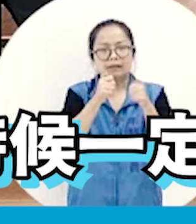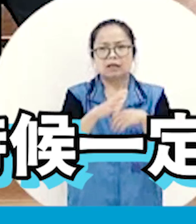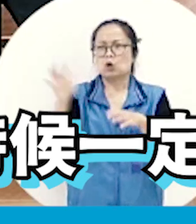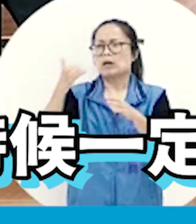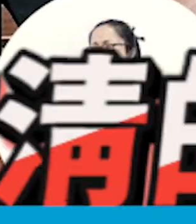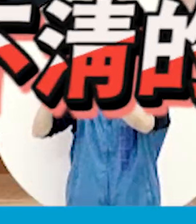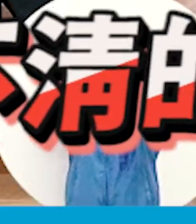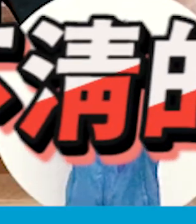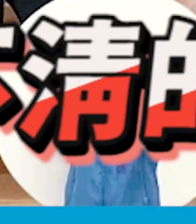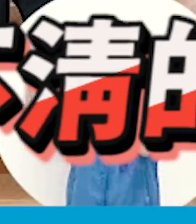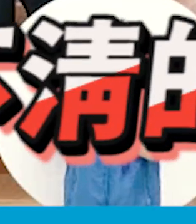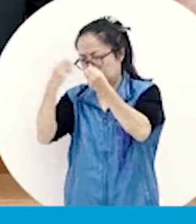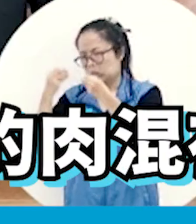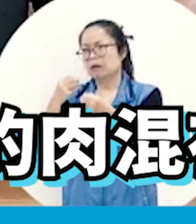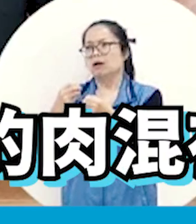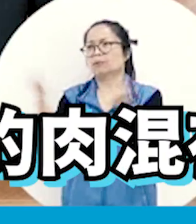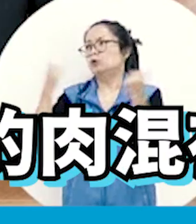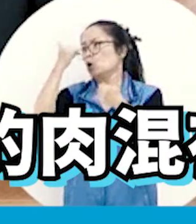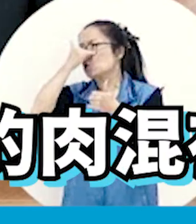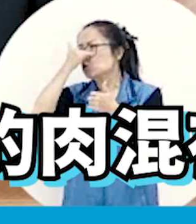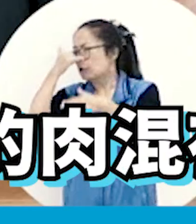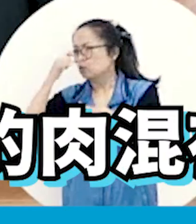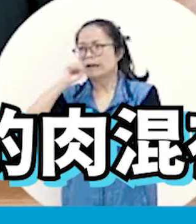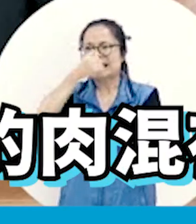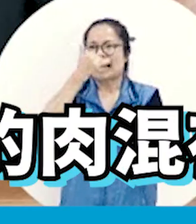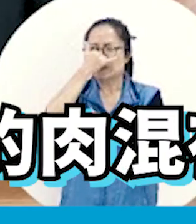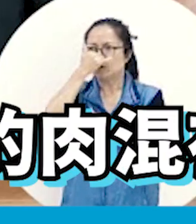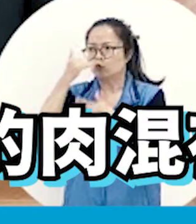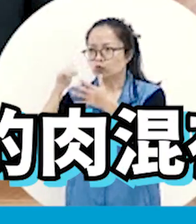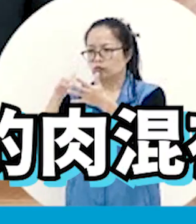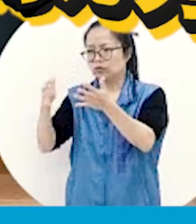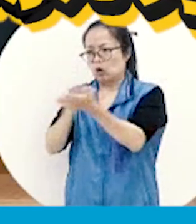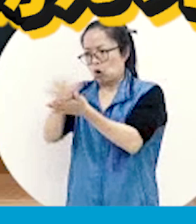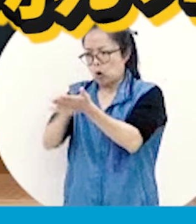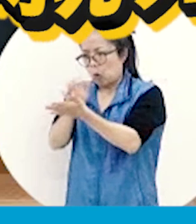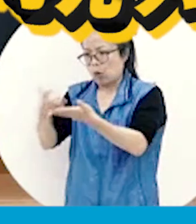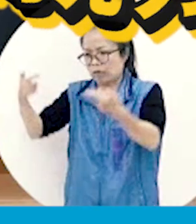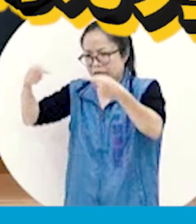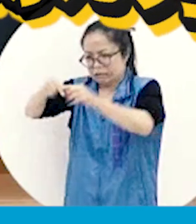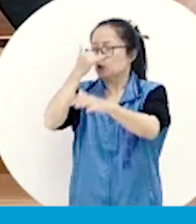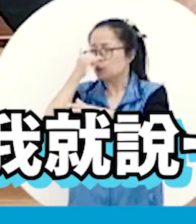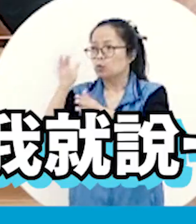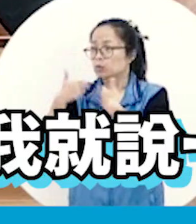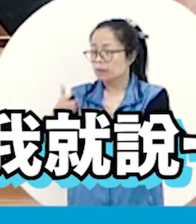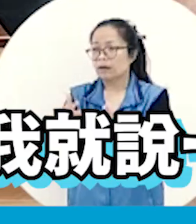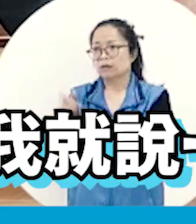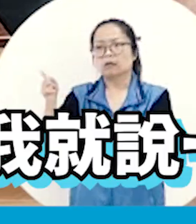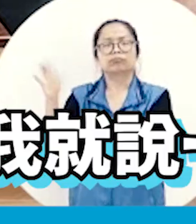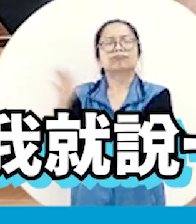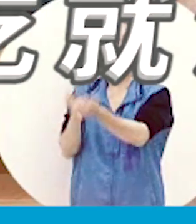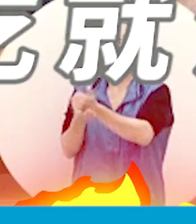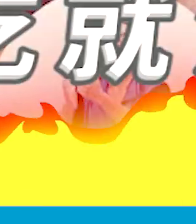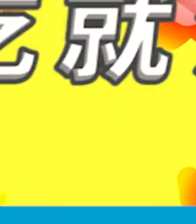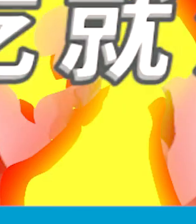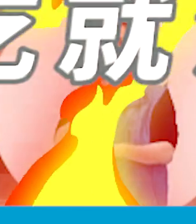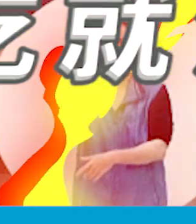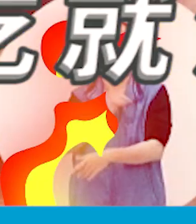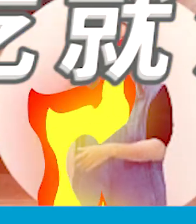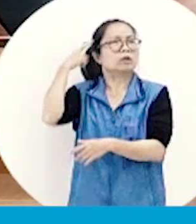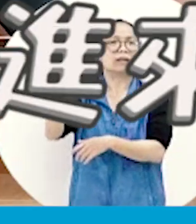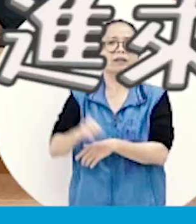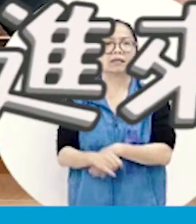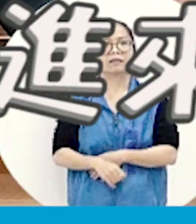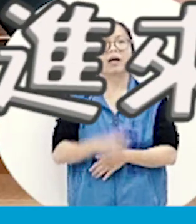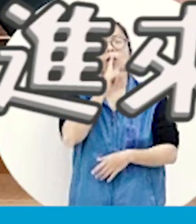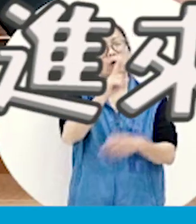所以到时候一定会有标示不清的问题。美猪跟台猪的肉混在一起变绞肉，你根本就分不出来。 所以我就讲一句话，啊，无入来都无代